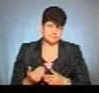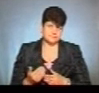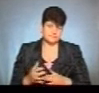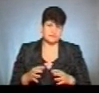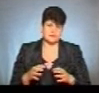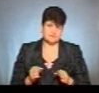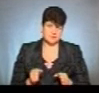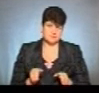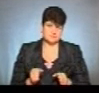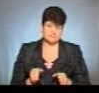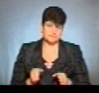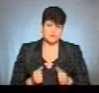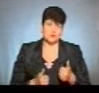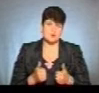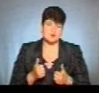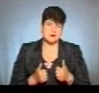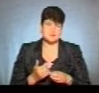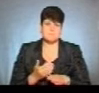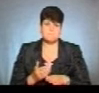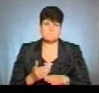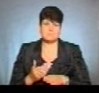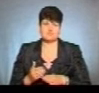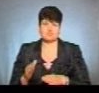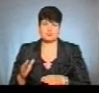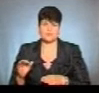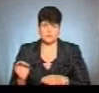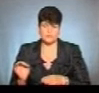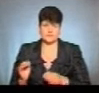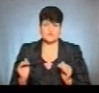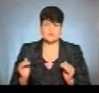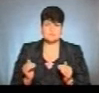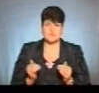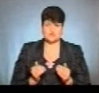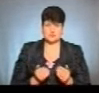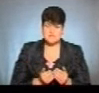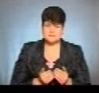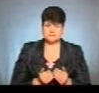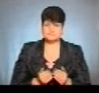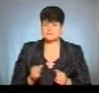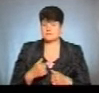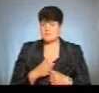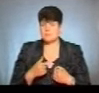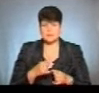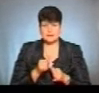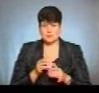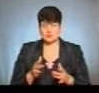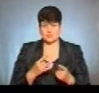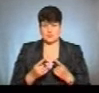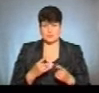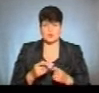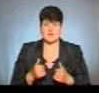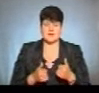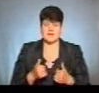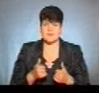то і рейтинг поступово зменшується. Це ми не можемо говорити про